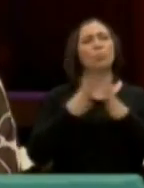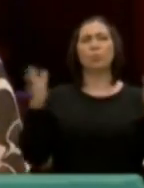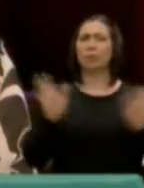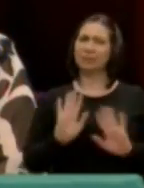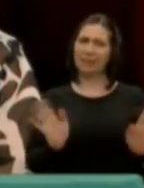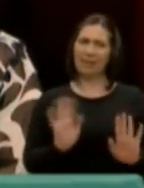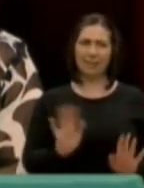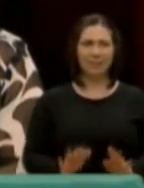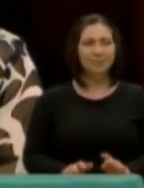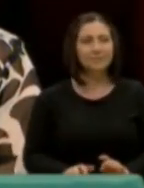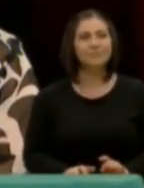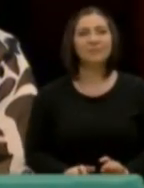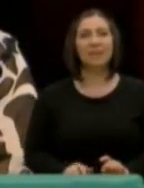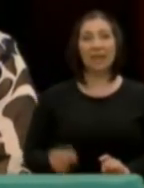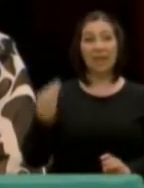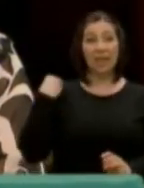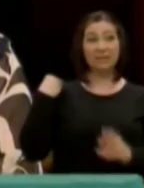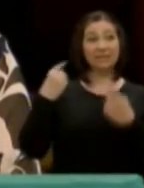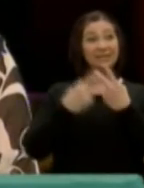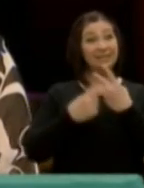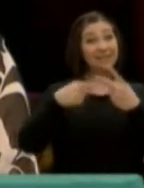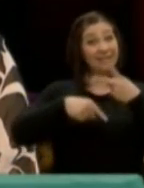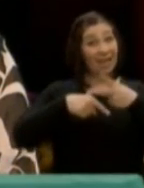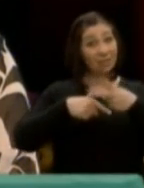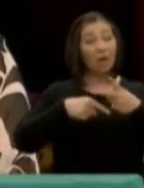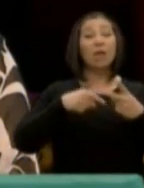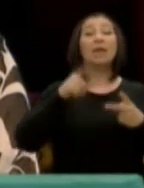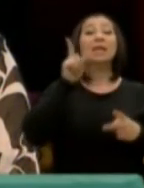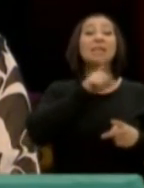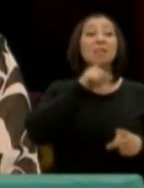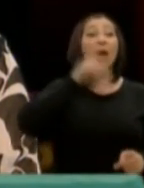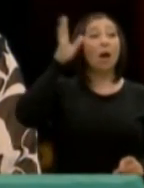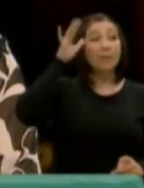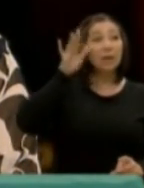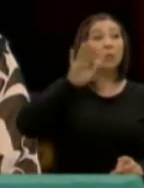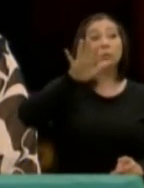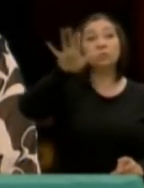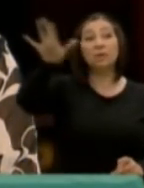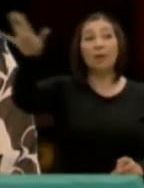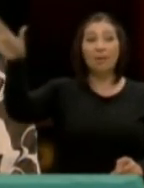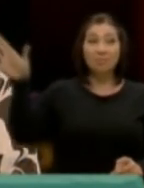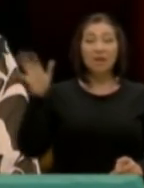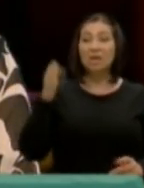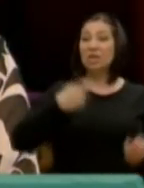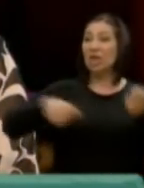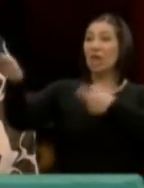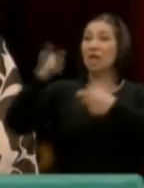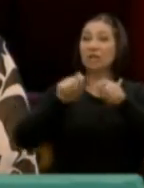ama. Evet, evet. Yeni Zelanda'ya, Orta Doğu'dan Letonya'ya, İngiltere'den Amerika'ya kadar uzanan ihracat